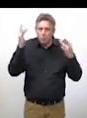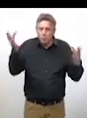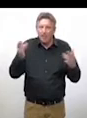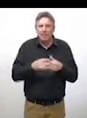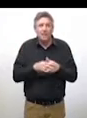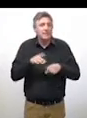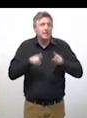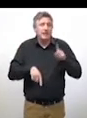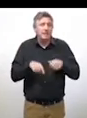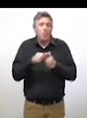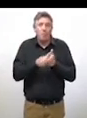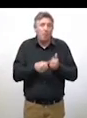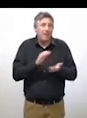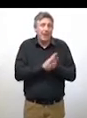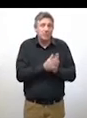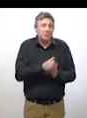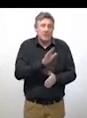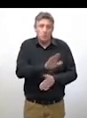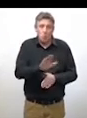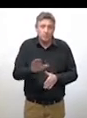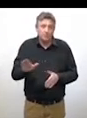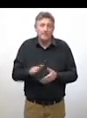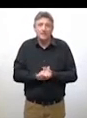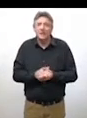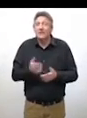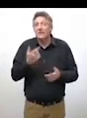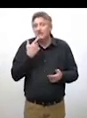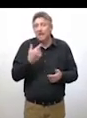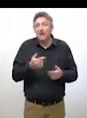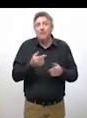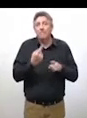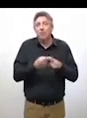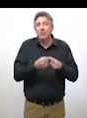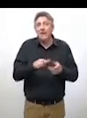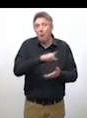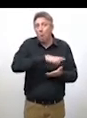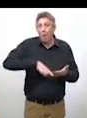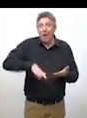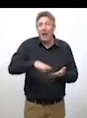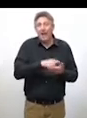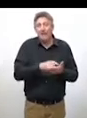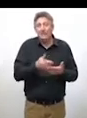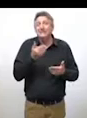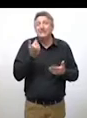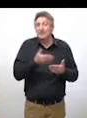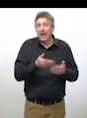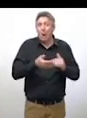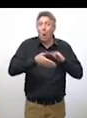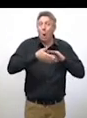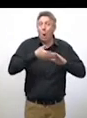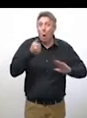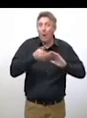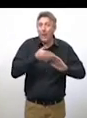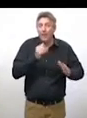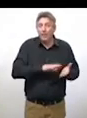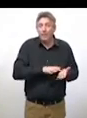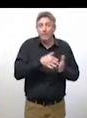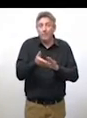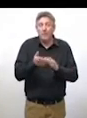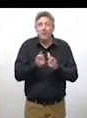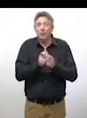portent. Ce sont donc des leviers extrêmement importants de transition écologique, sociale et solidaire des